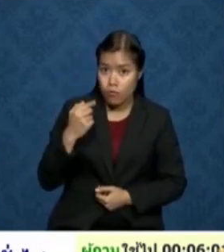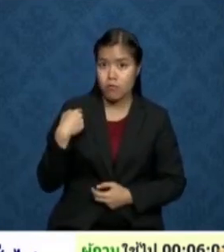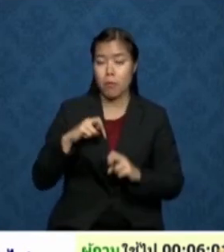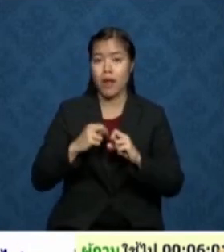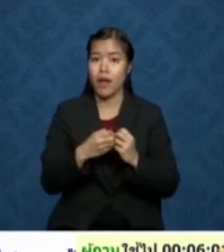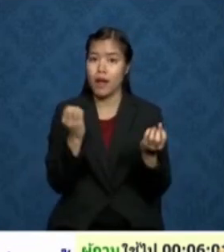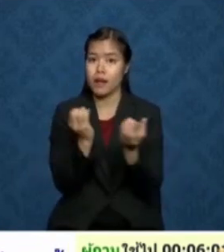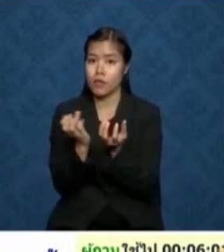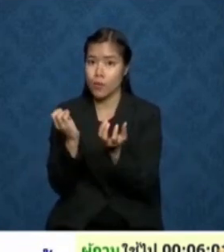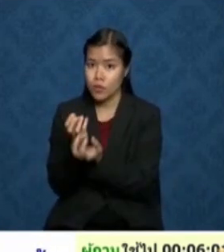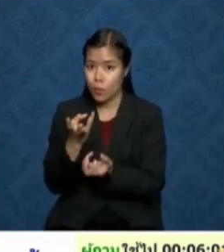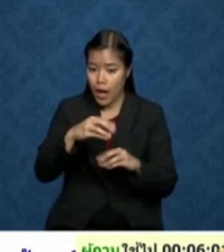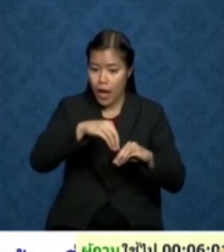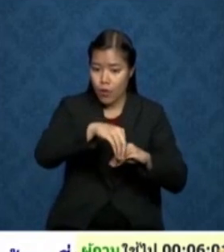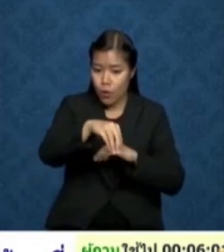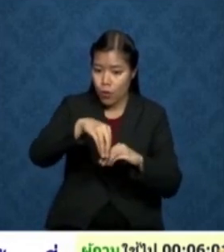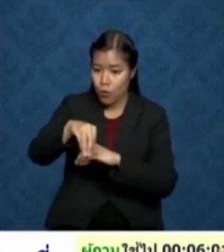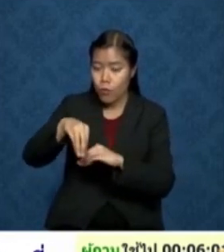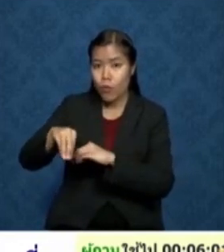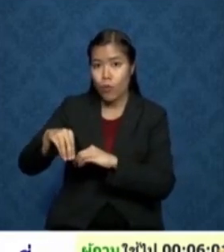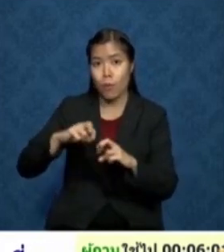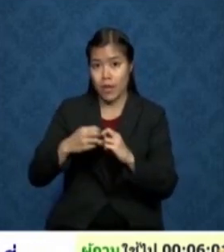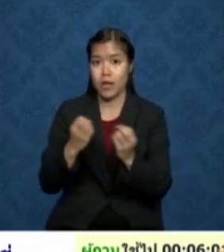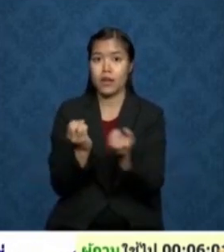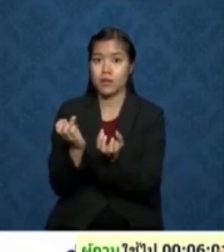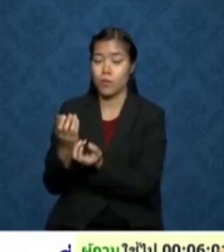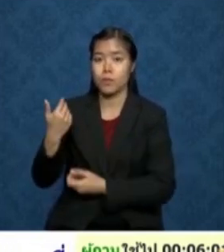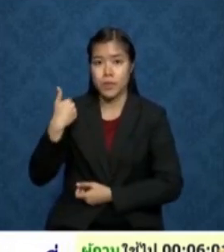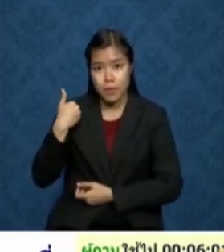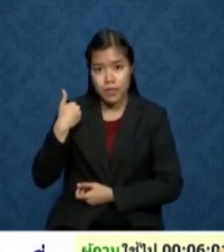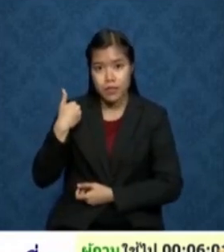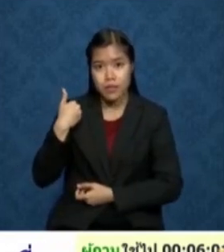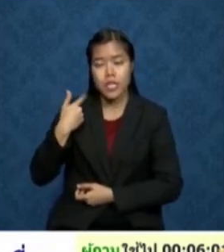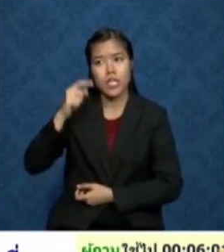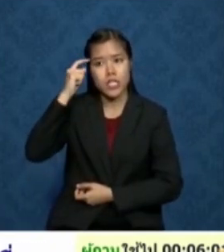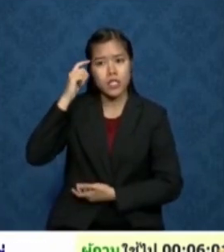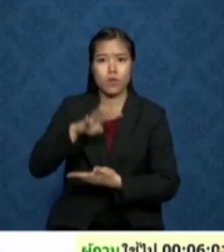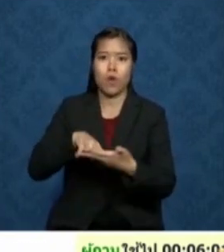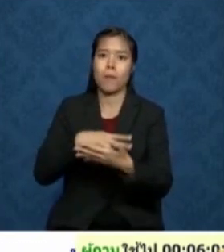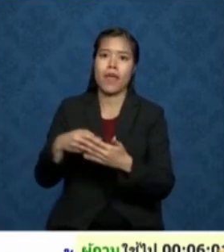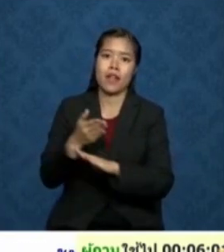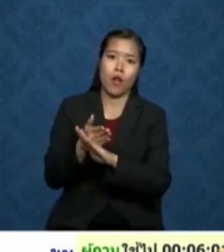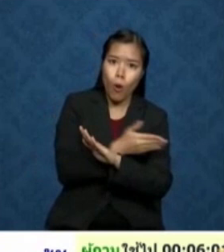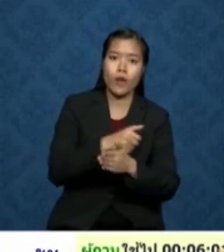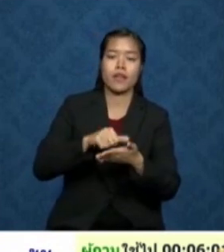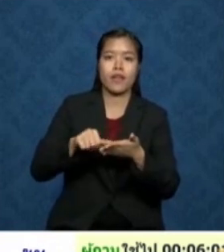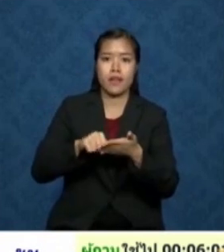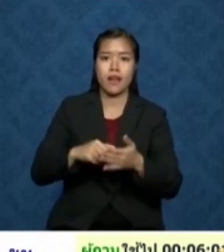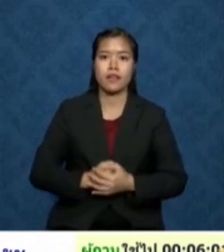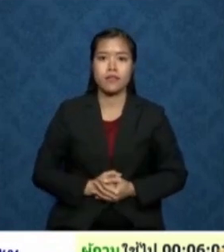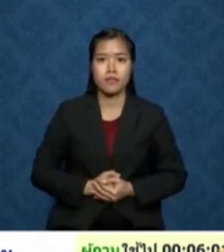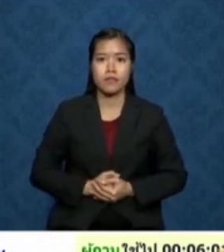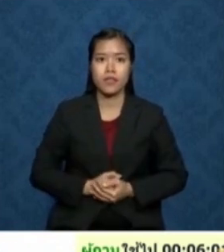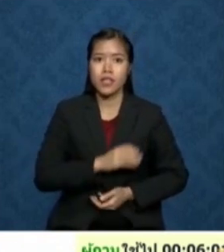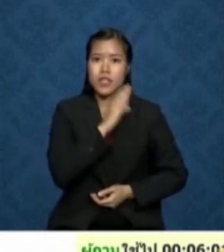กระทบ ต่อการปลูกข้าวต่อการได้ผลผลิต ของพน้ก็เสรจแล้วก่อนเทาไร่แล้วก็ให้วางแผนแต่นั้นเนิด ในการที่จะ